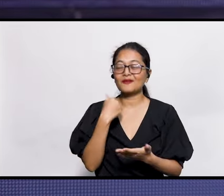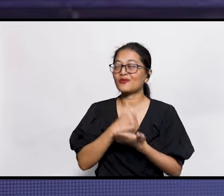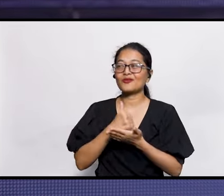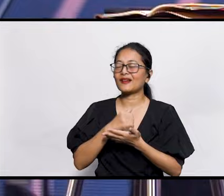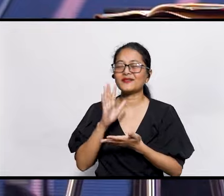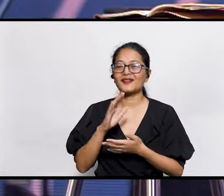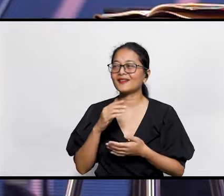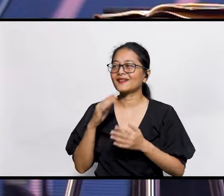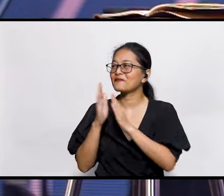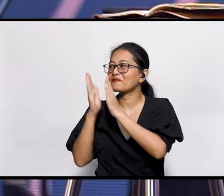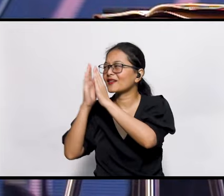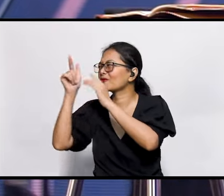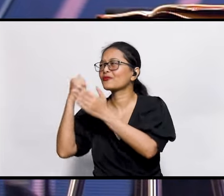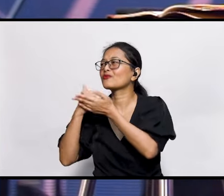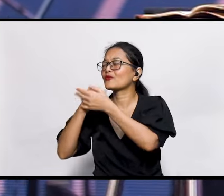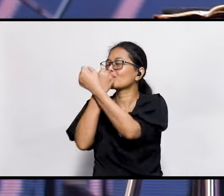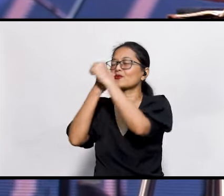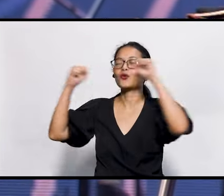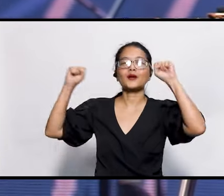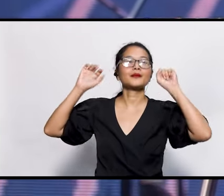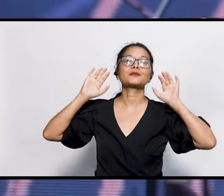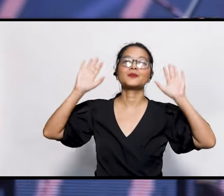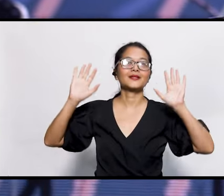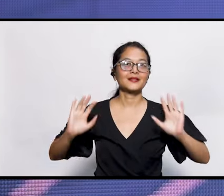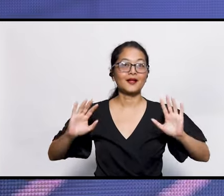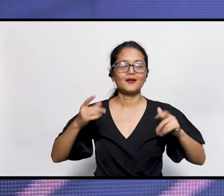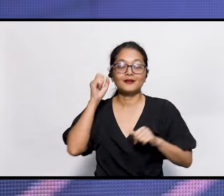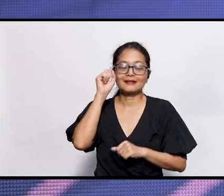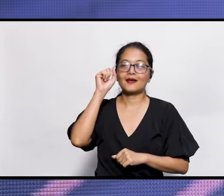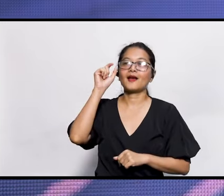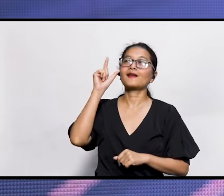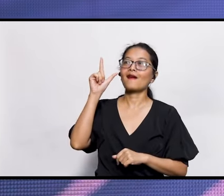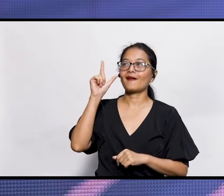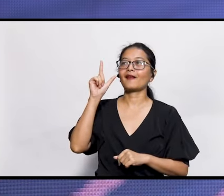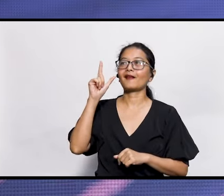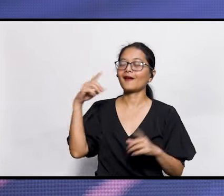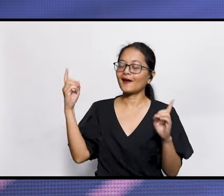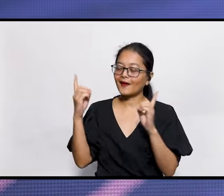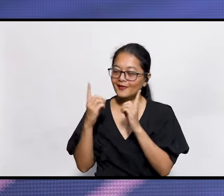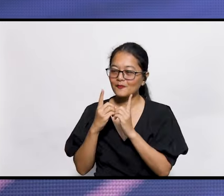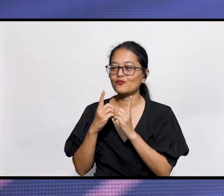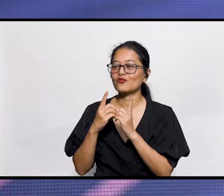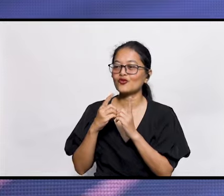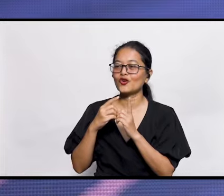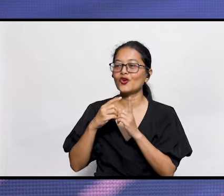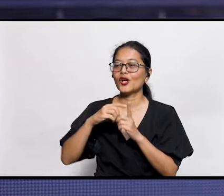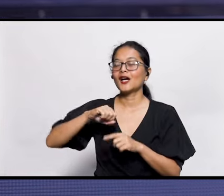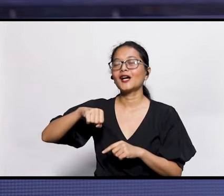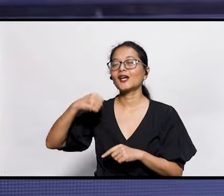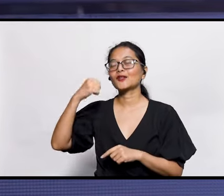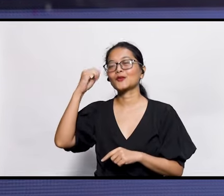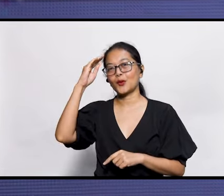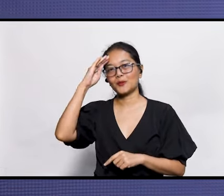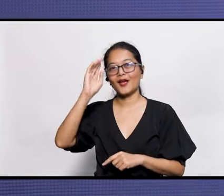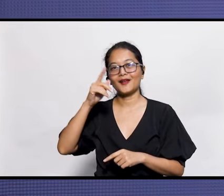praise lalu dia sadar dia ketemu suaminya lalu dia turun dia menceritakan dia menulis buku tuh you can you should get